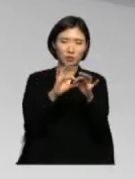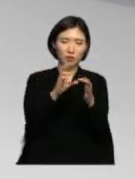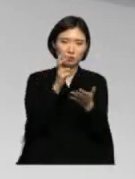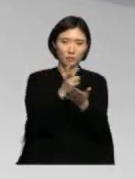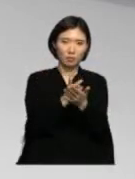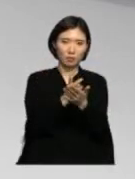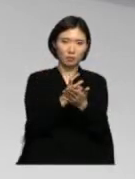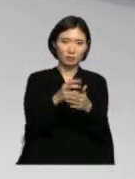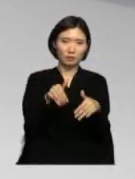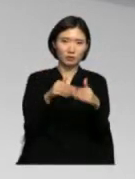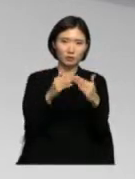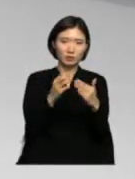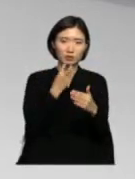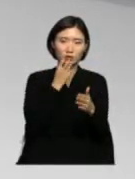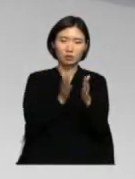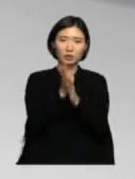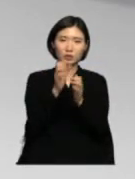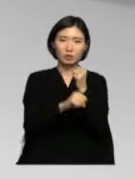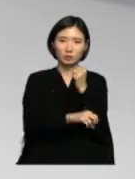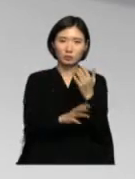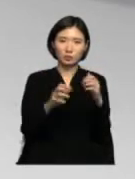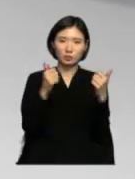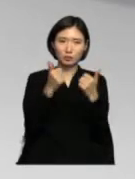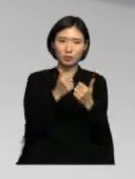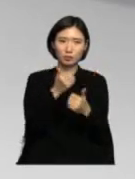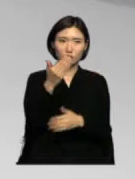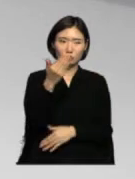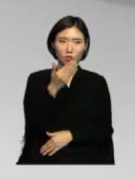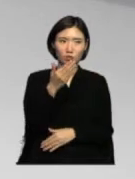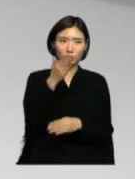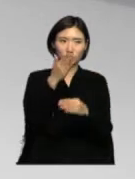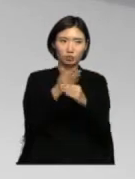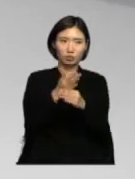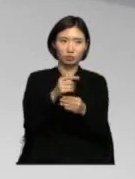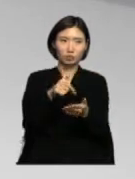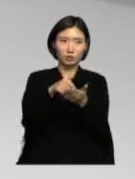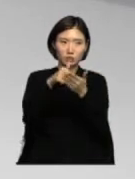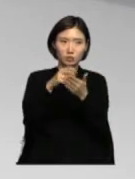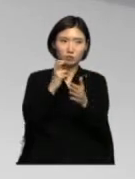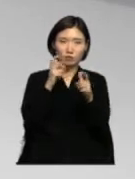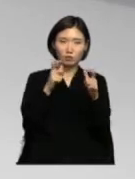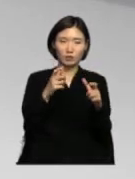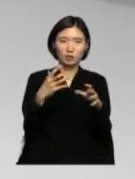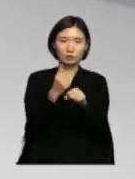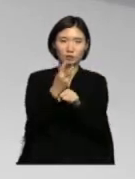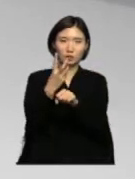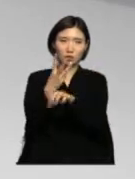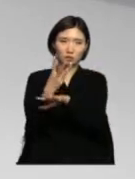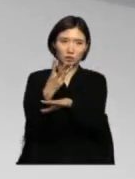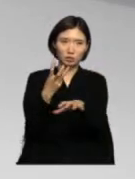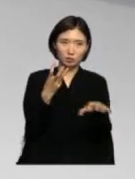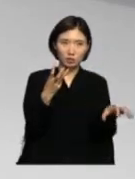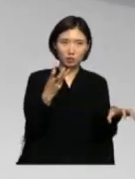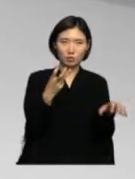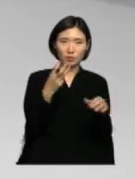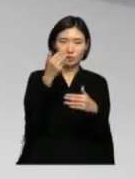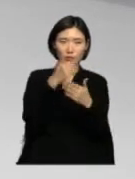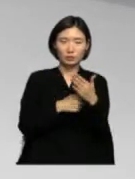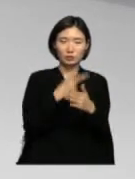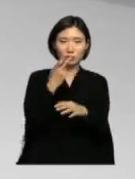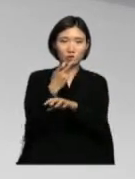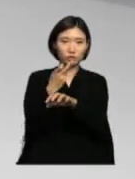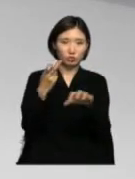조례가 제정된 서울시 기초의회는 구로와 중구, 광진, 송파 등 13곳. 나머지 12곳은